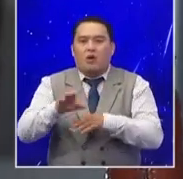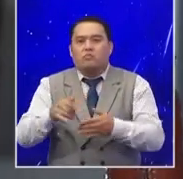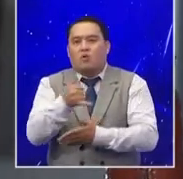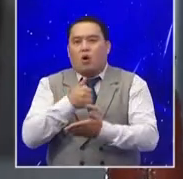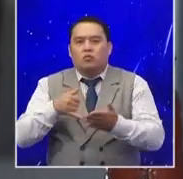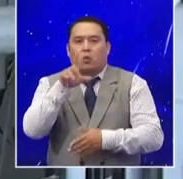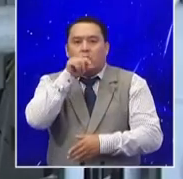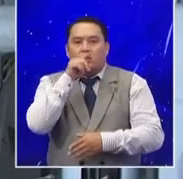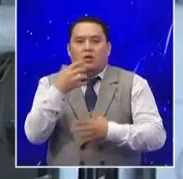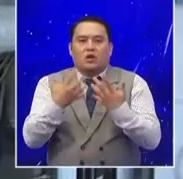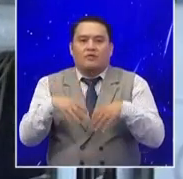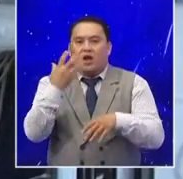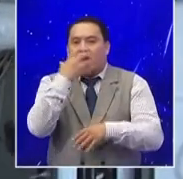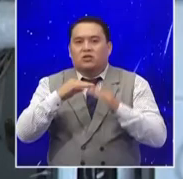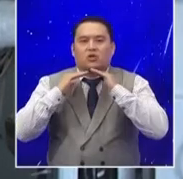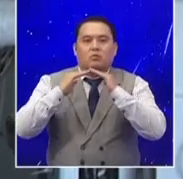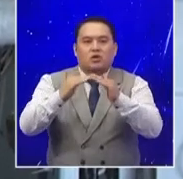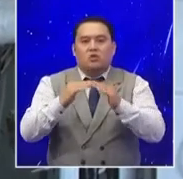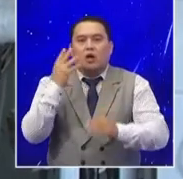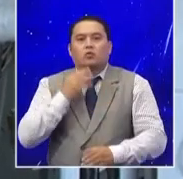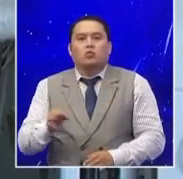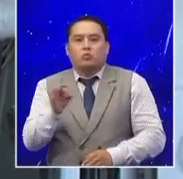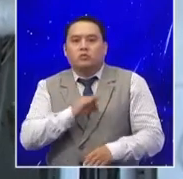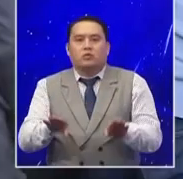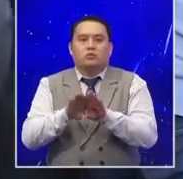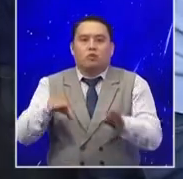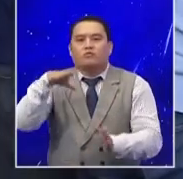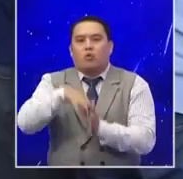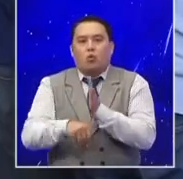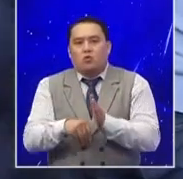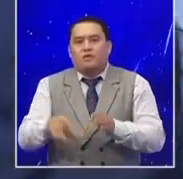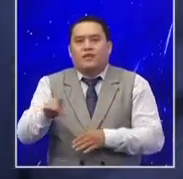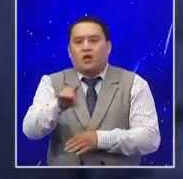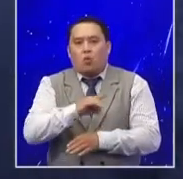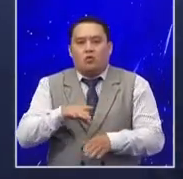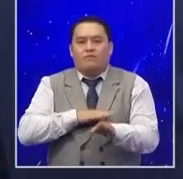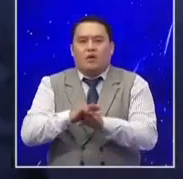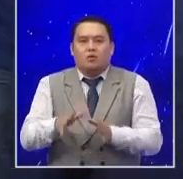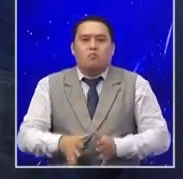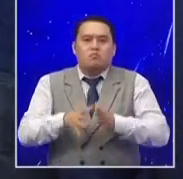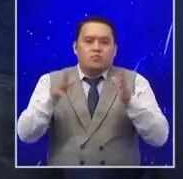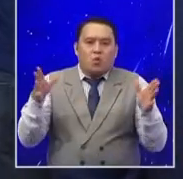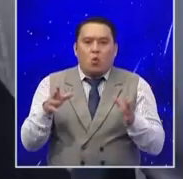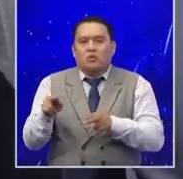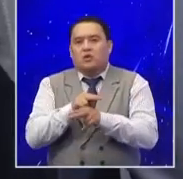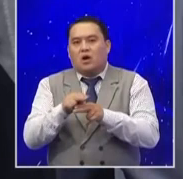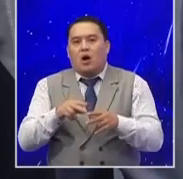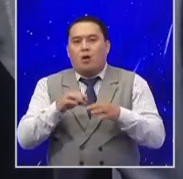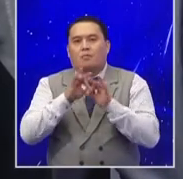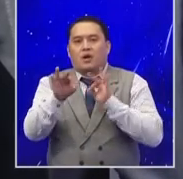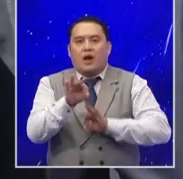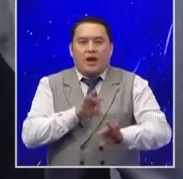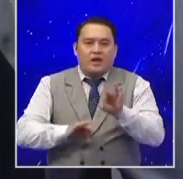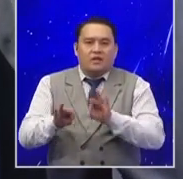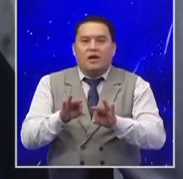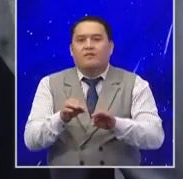также птицефабрики теплиц. Нужно отметить, что Алматинская область также вошла в число регионов, где реализуются наиболее капиталоемкие проекты.